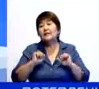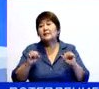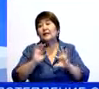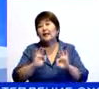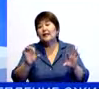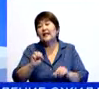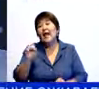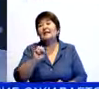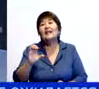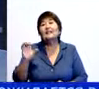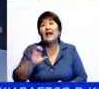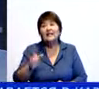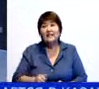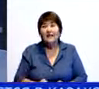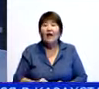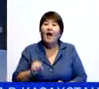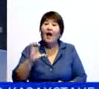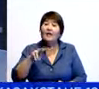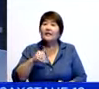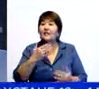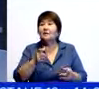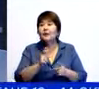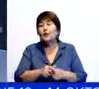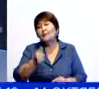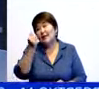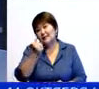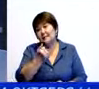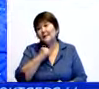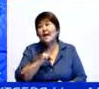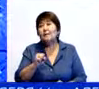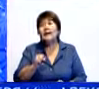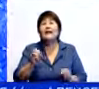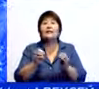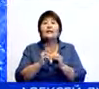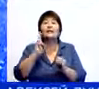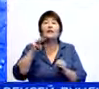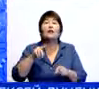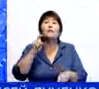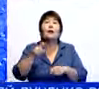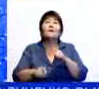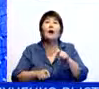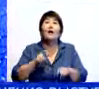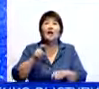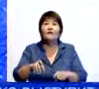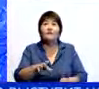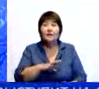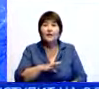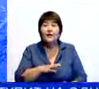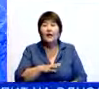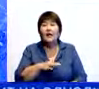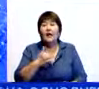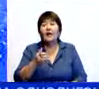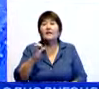спортивный комментатор Аслан Сагындык. Аслан, тебе слово. Спасибо, Альмира. В 10-километровом марафоне от